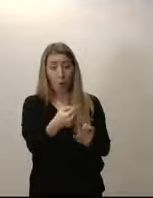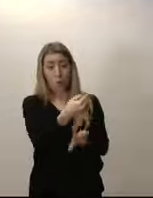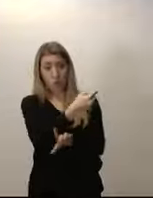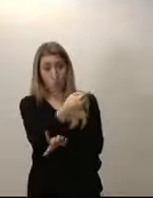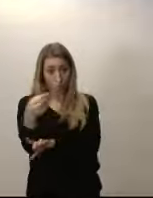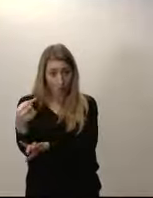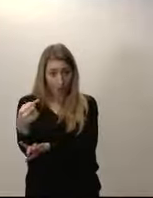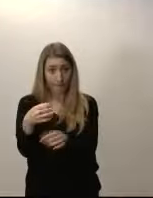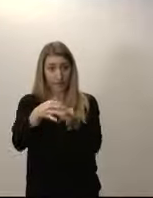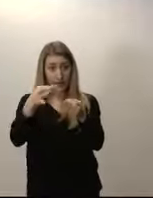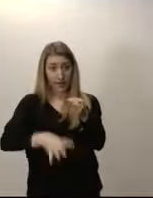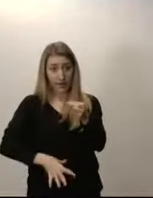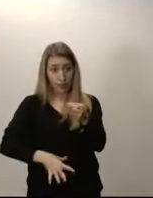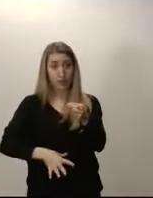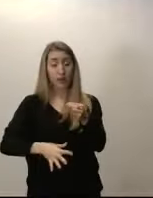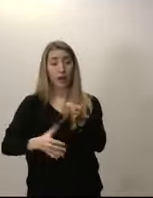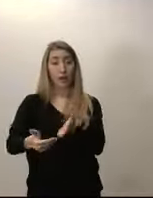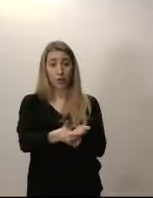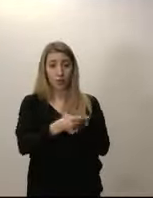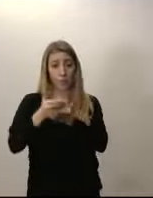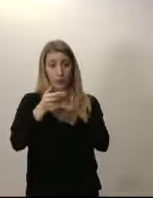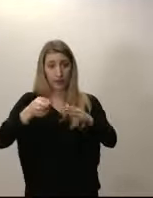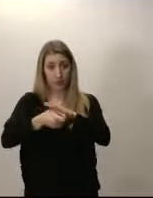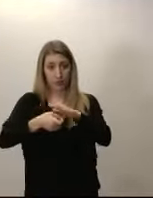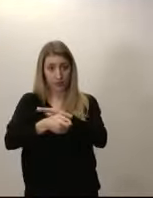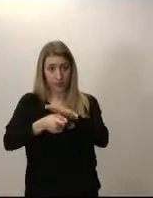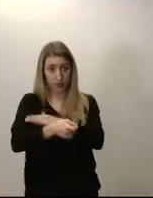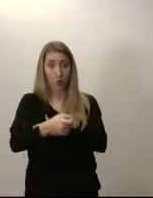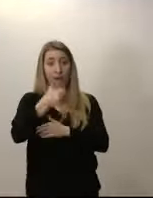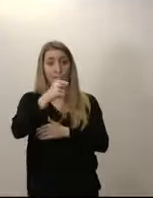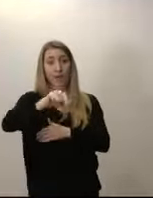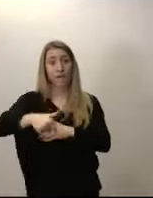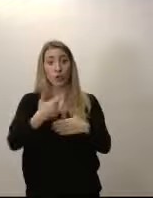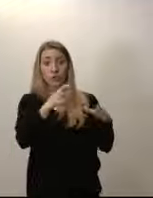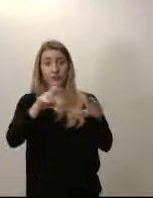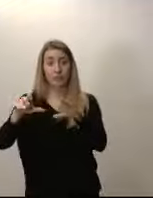le résultat cumulé d'investissement, qui, rappelez-vous, était de 1 742 000,